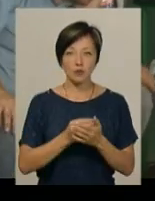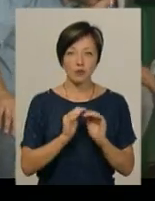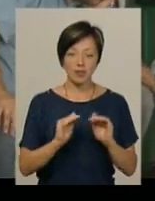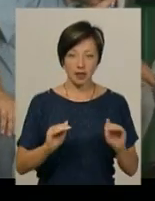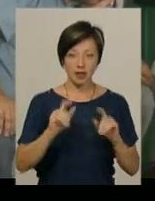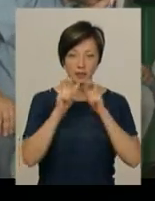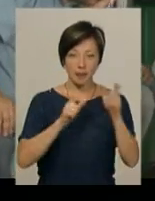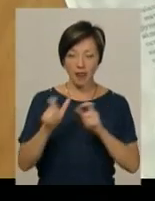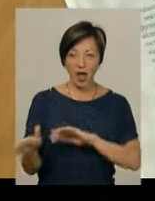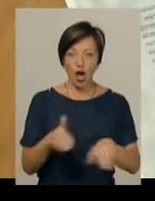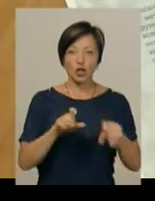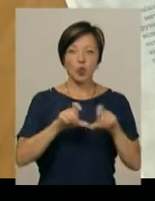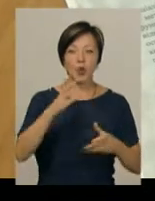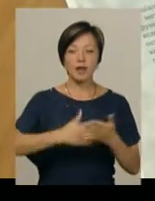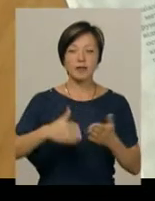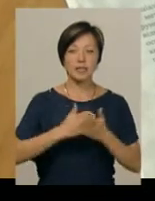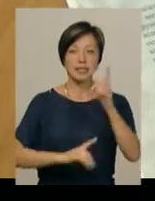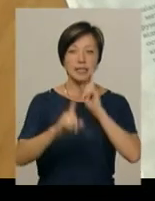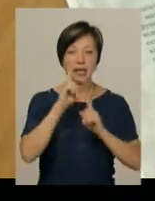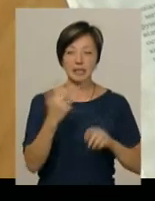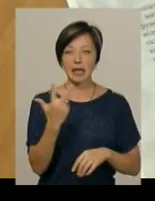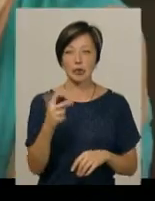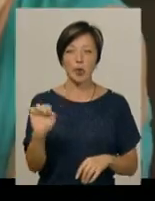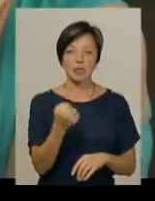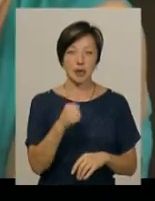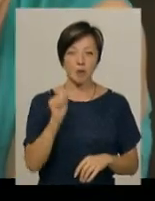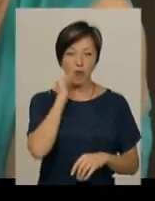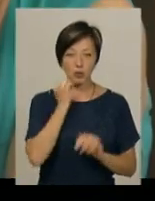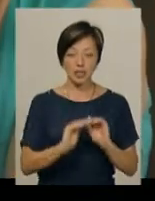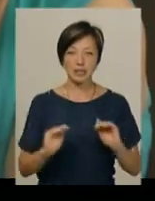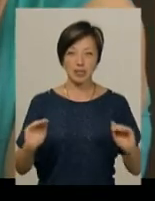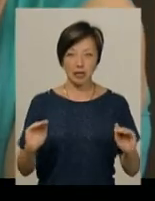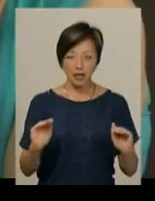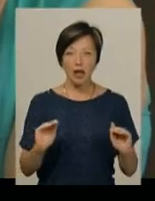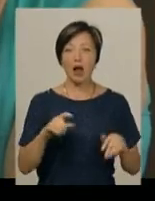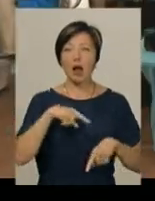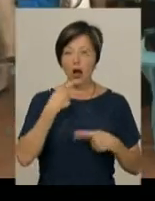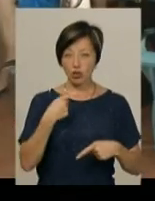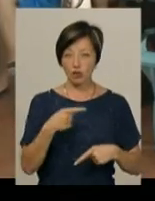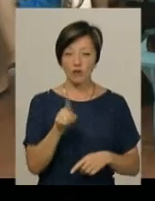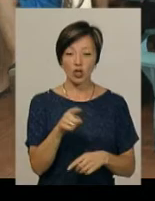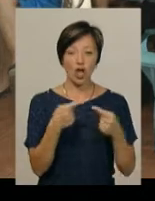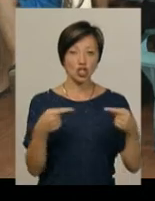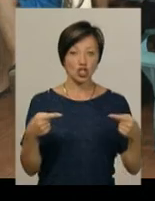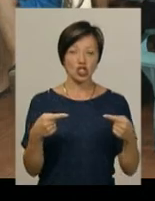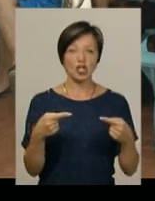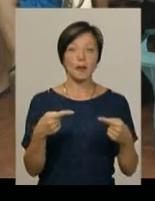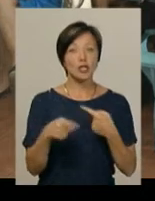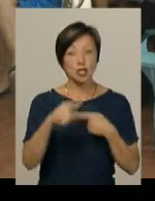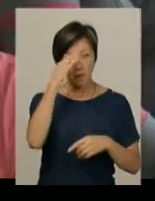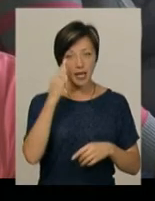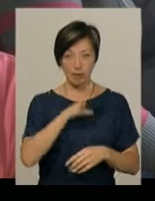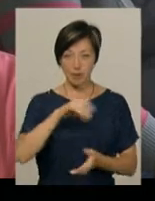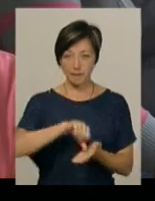Школу ліквідували на сесії Солопковецької сільської ради 3 серпня. Бабуся учнів Леоніда Крушевська каже, вона і інші батьки були при цьому